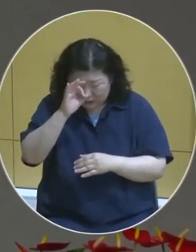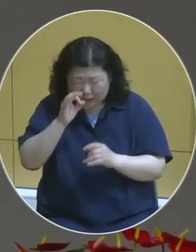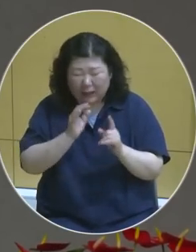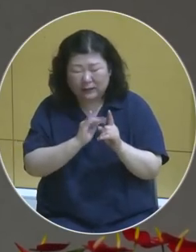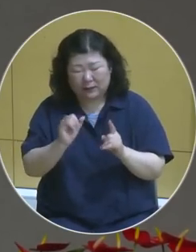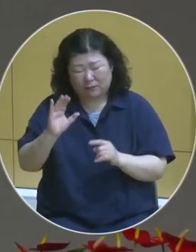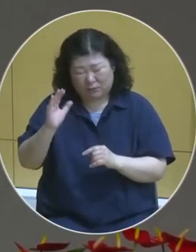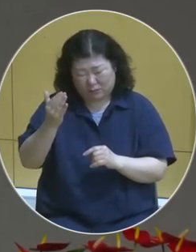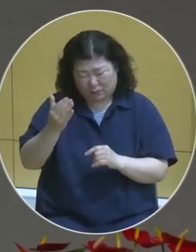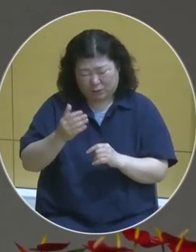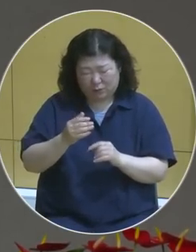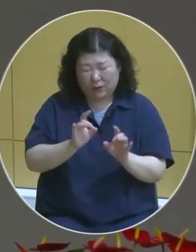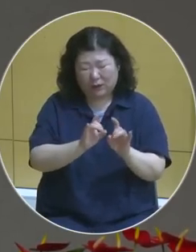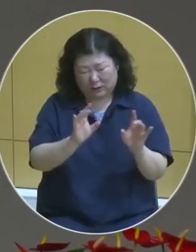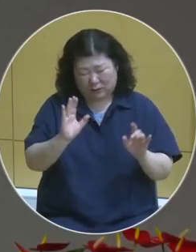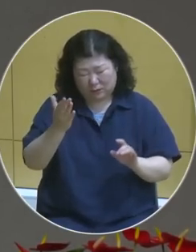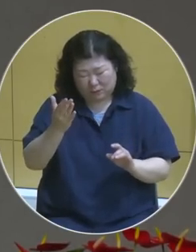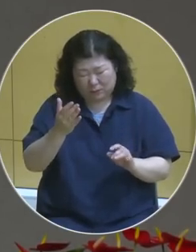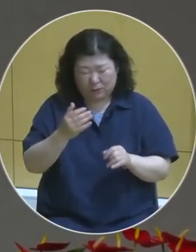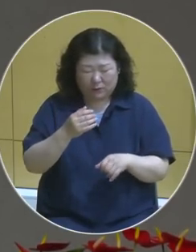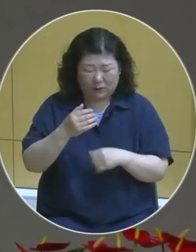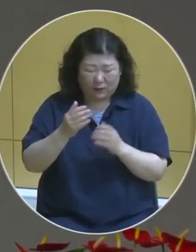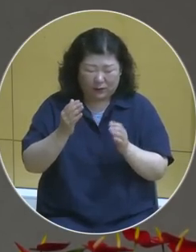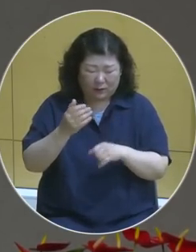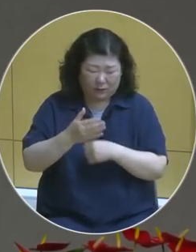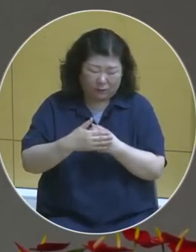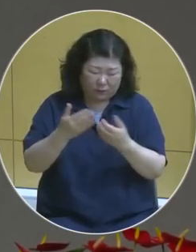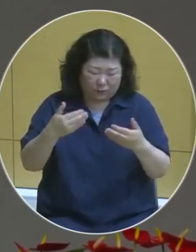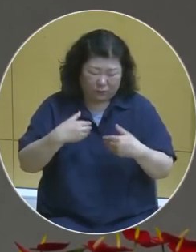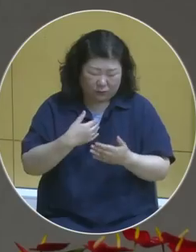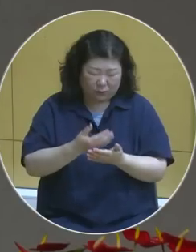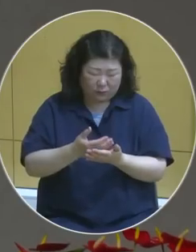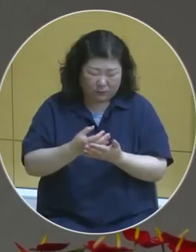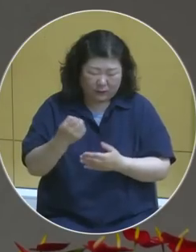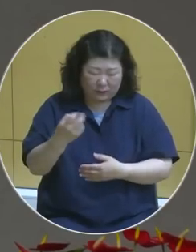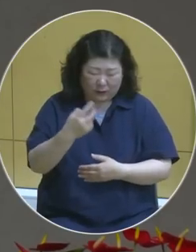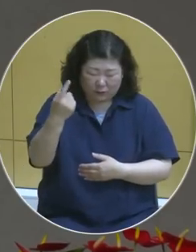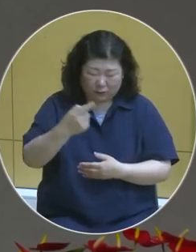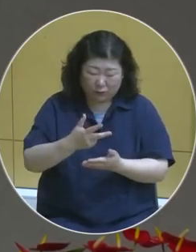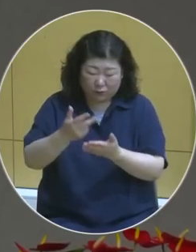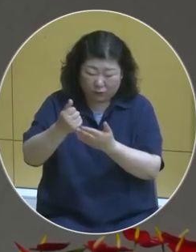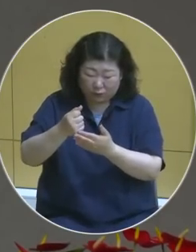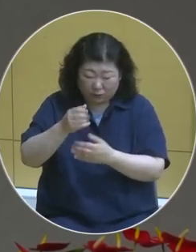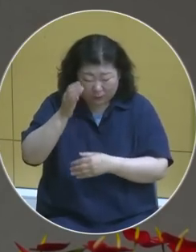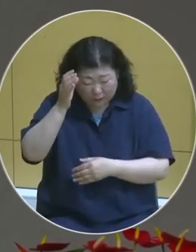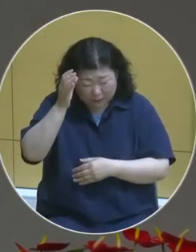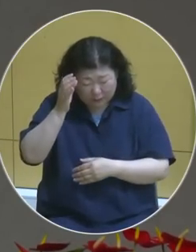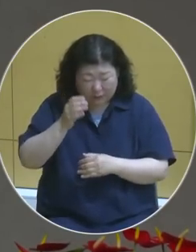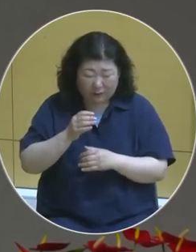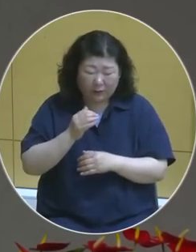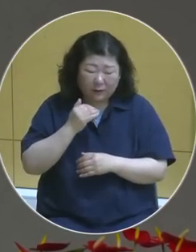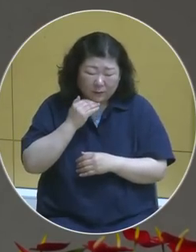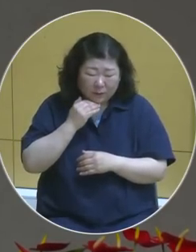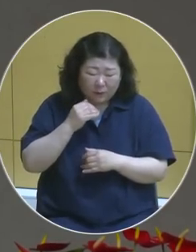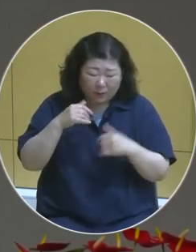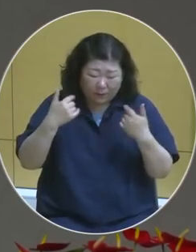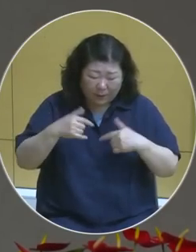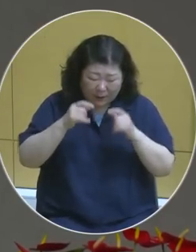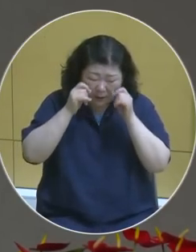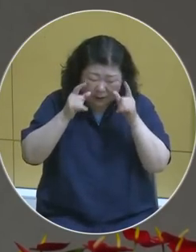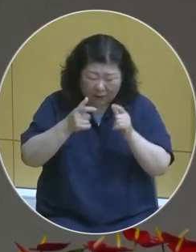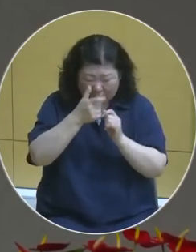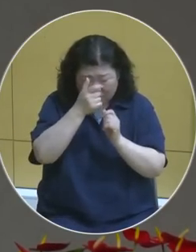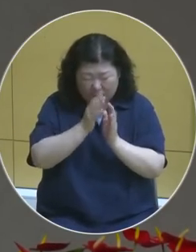될 수 있도록 하여 주시옵소서. 다시 오실 주님을 기다리며 매일 깨어 기도하고 우리의 아이 같은